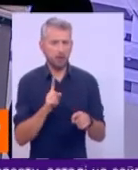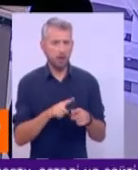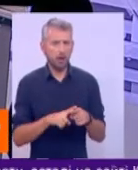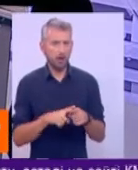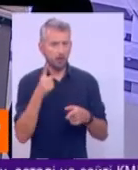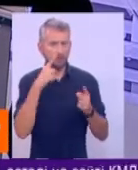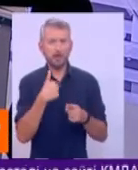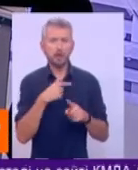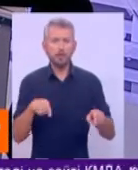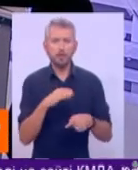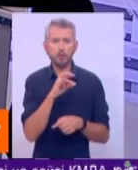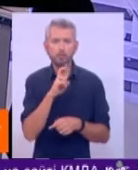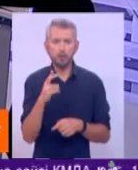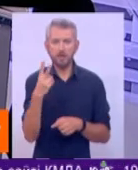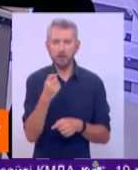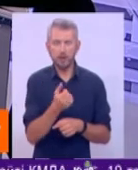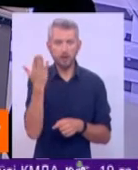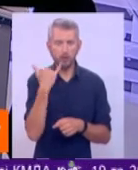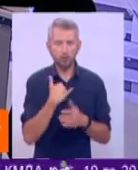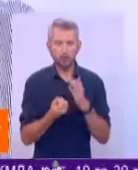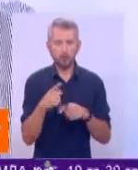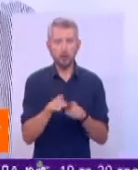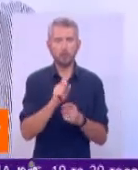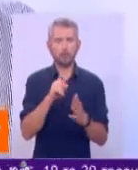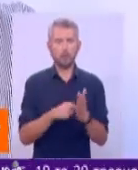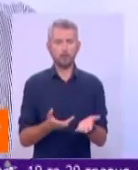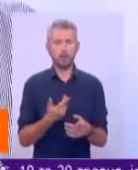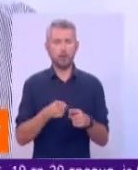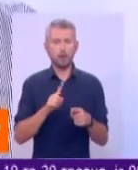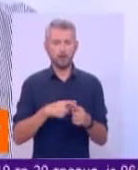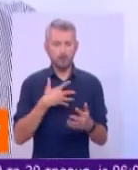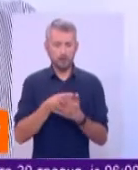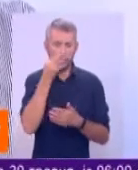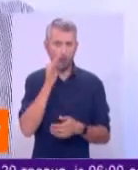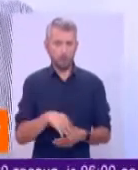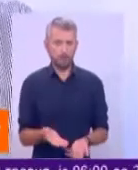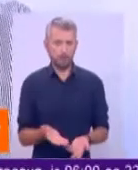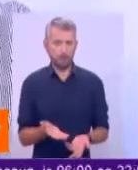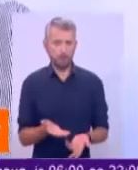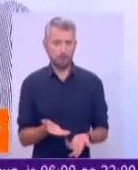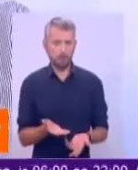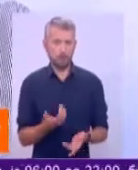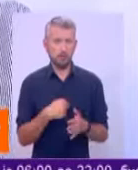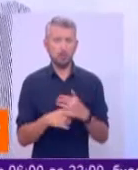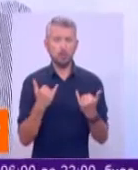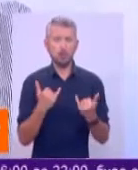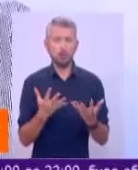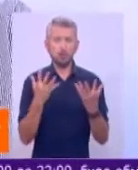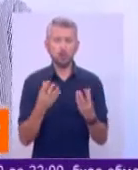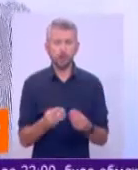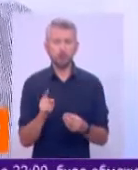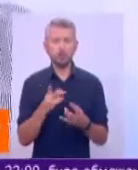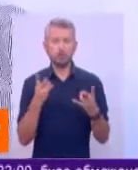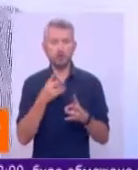сказав ОСББ буквально 2 тижні назад, у нас став такий вопрос. Це власний досвід. Да? Бо на сьогоднішній день, що